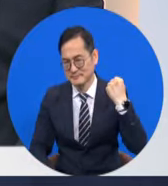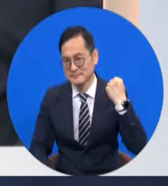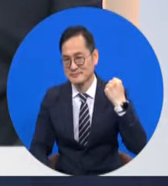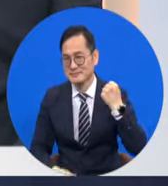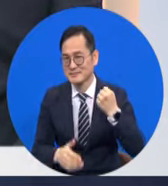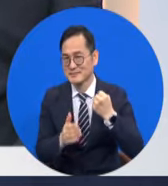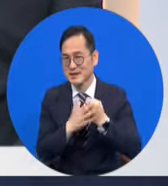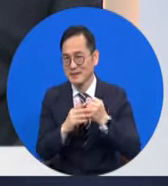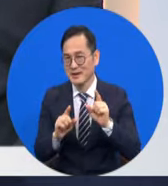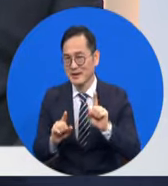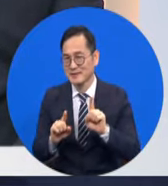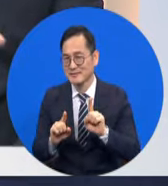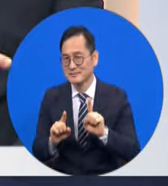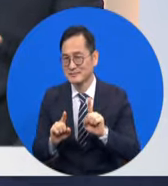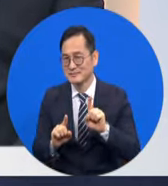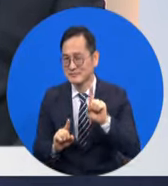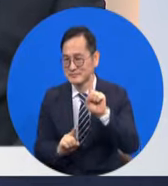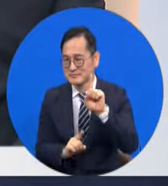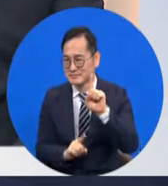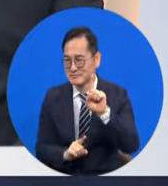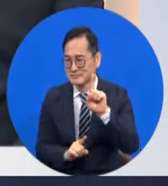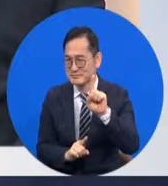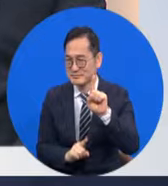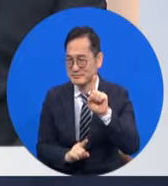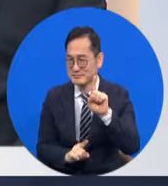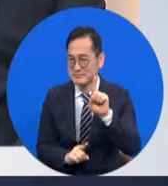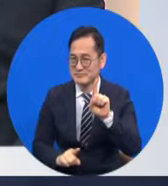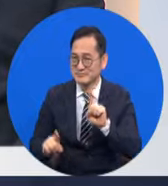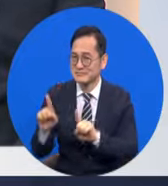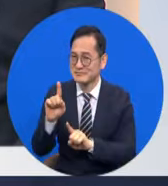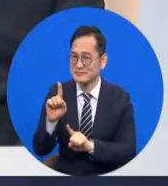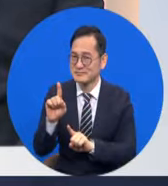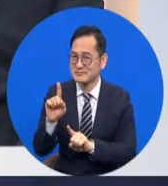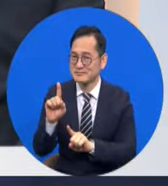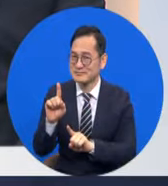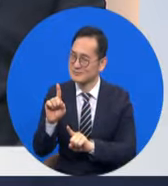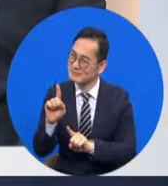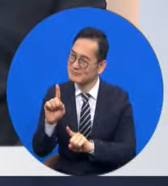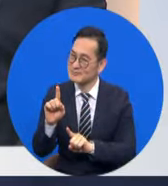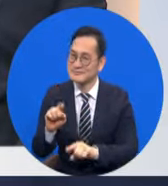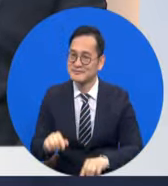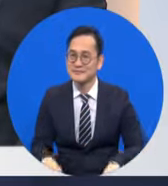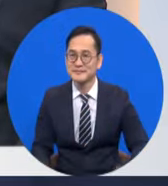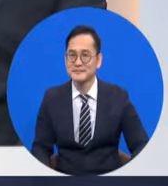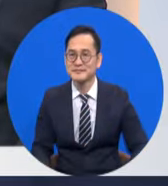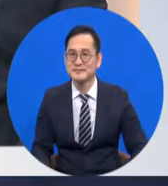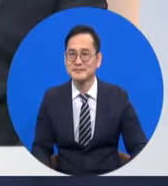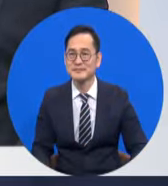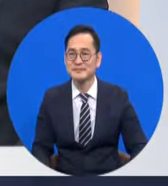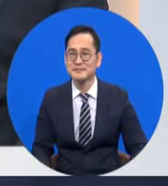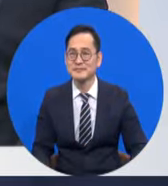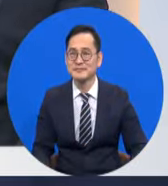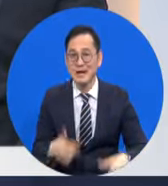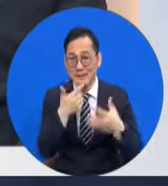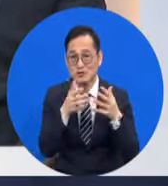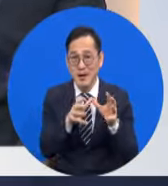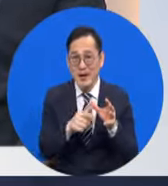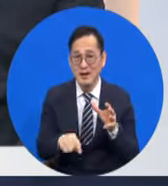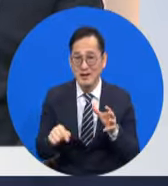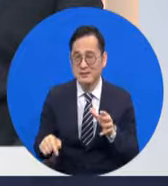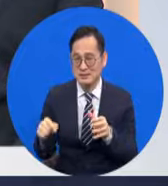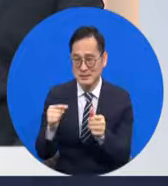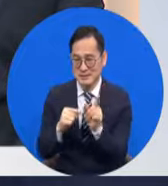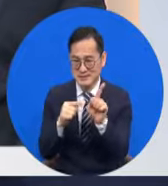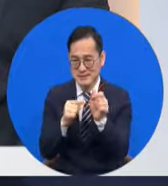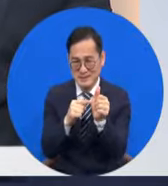부분들이 단순하게 이재명과 원희룡의 지역 구도를 넘어서서 특히 이 지역에서 민주당 지지자는 더 적극적으로 나서야